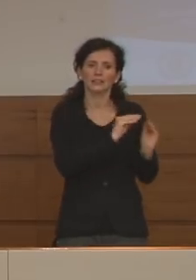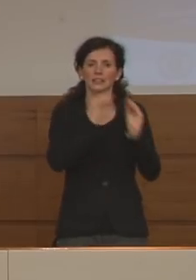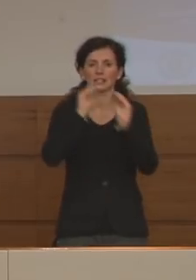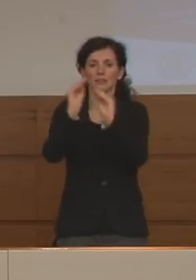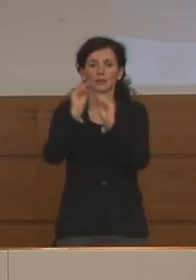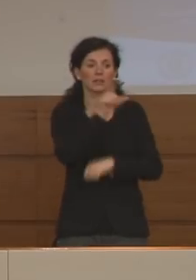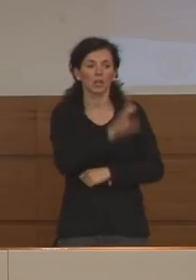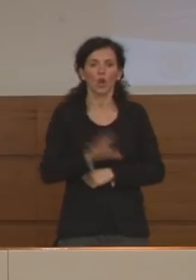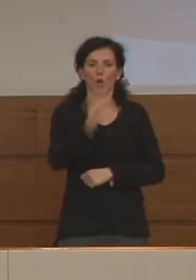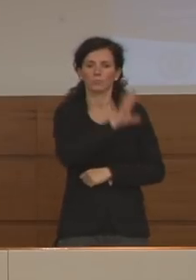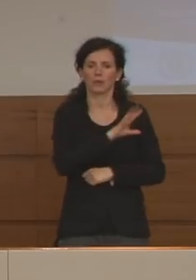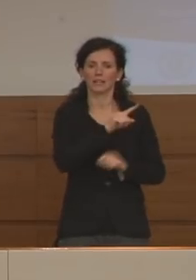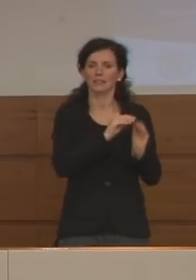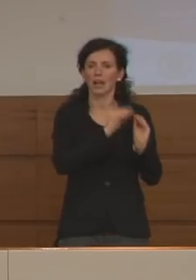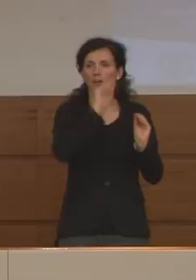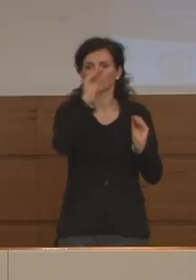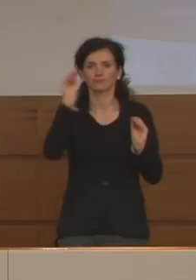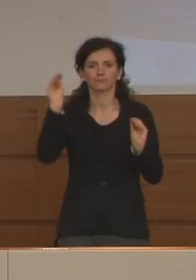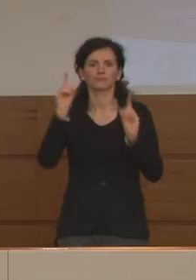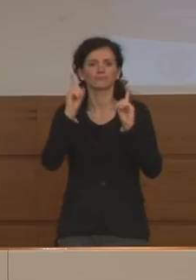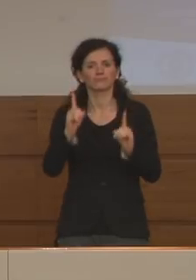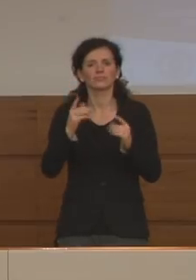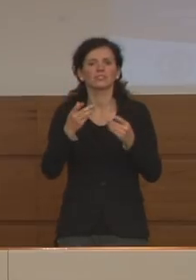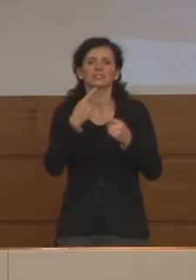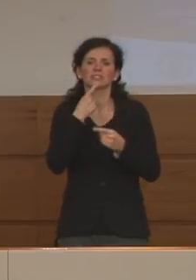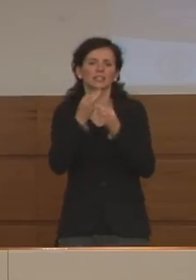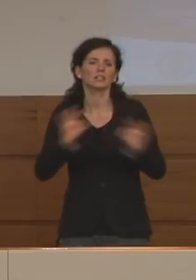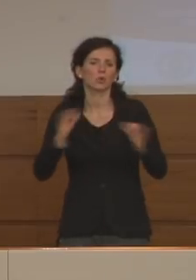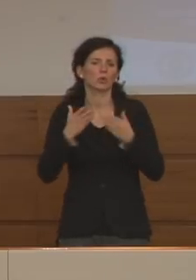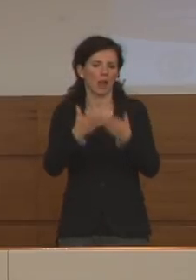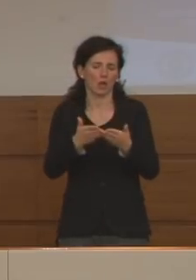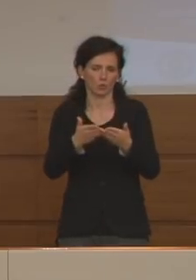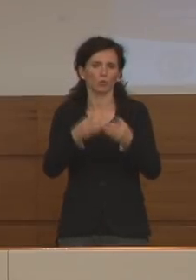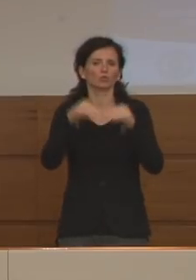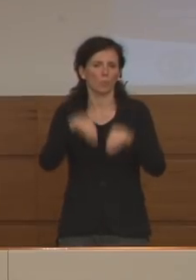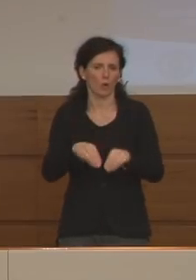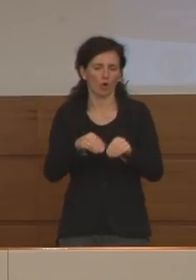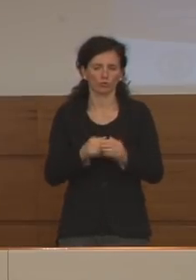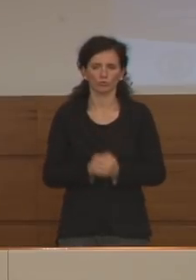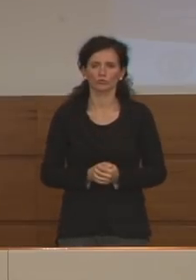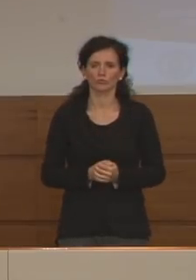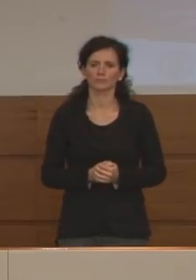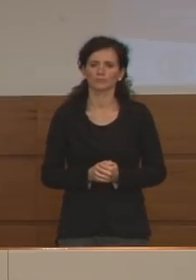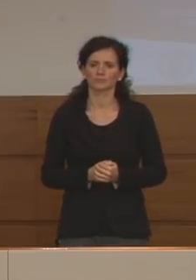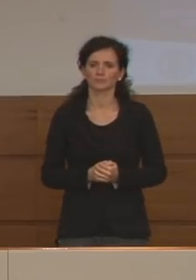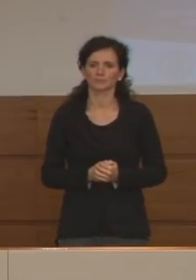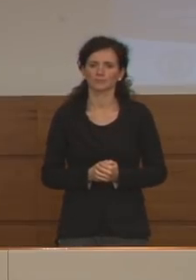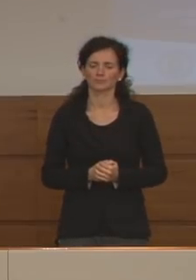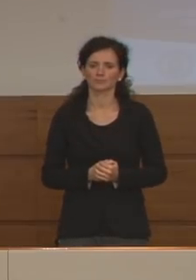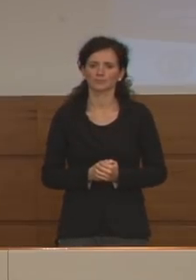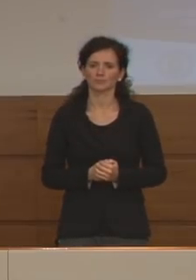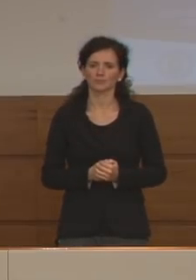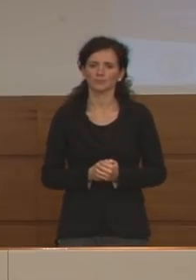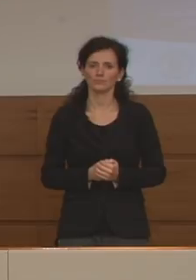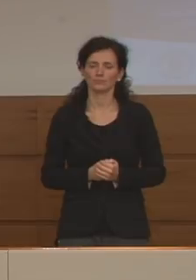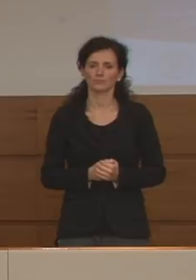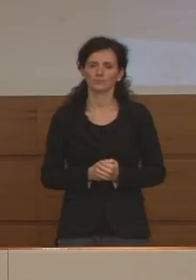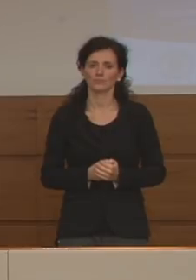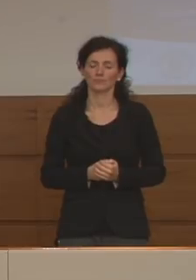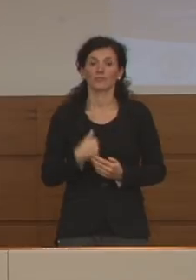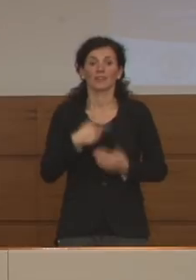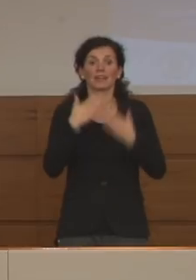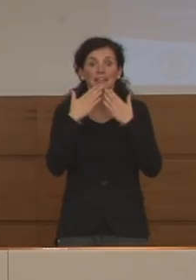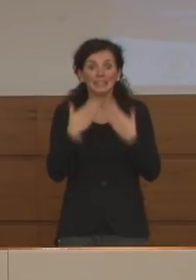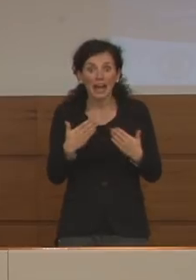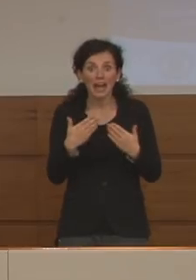regione più compromesse del nostro paese voglio anche ringraziare il popolo albanese